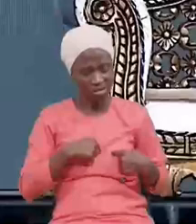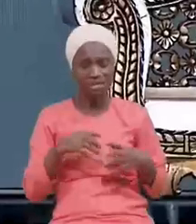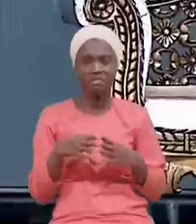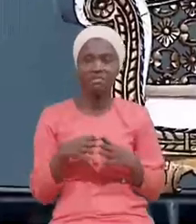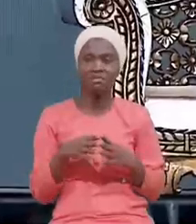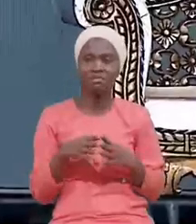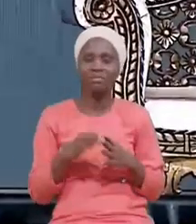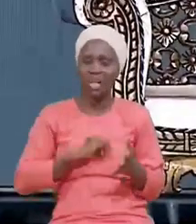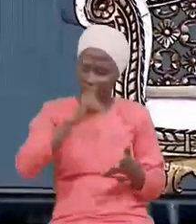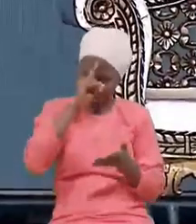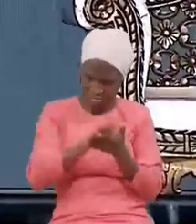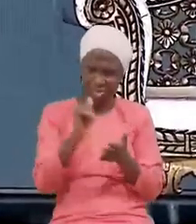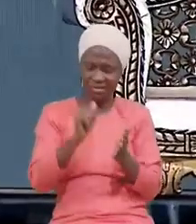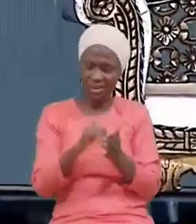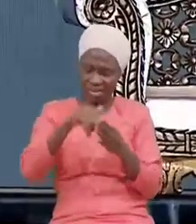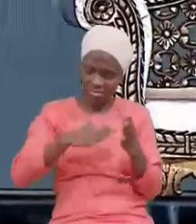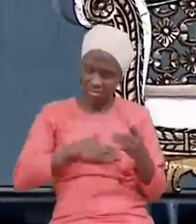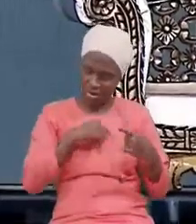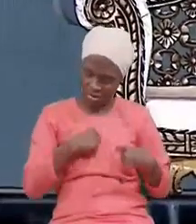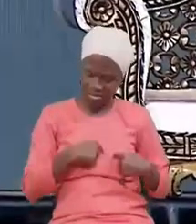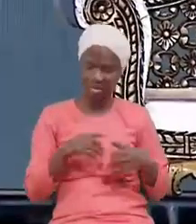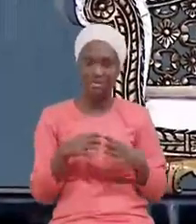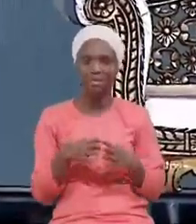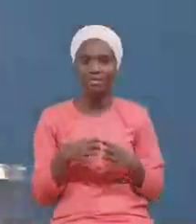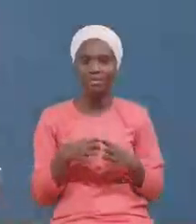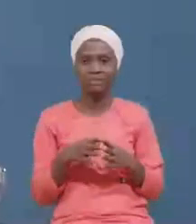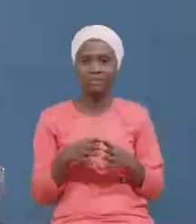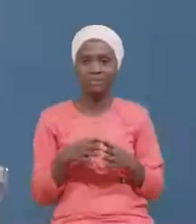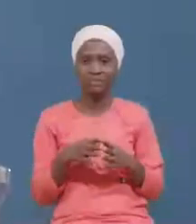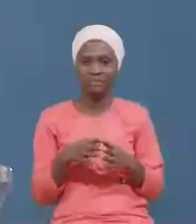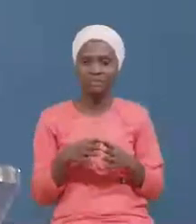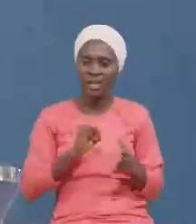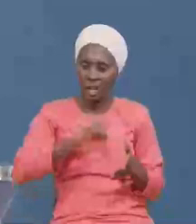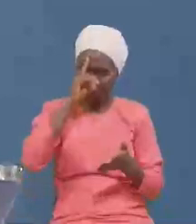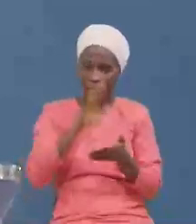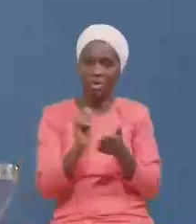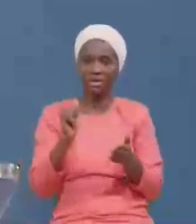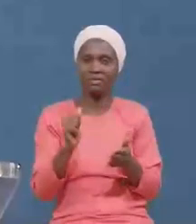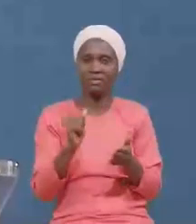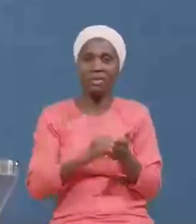Je crois de tout mon cœur. Je crois dans le cœur.